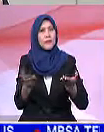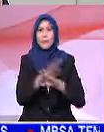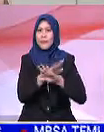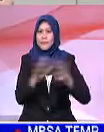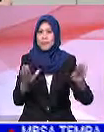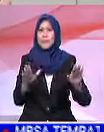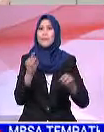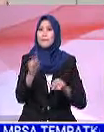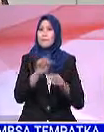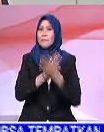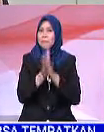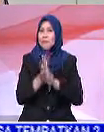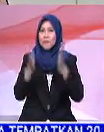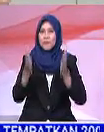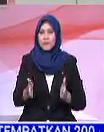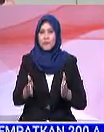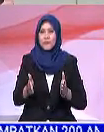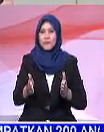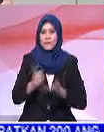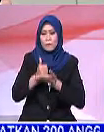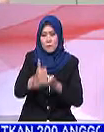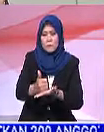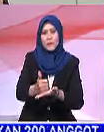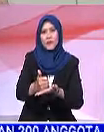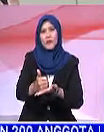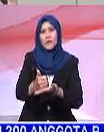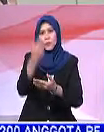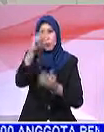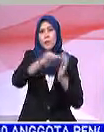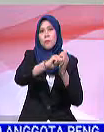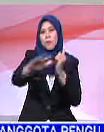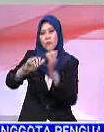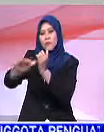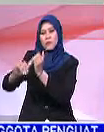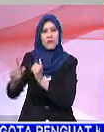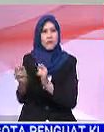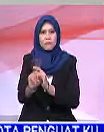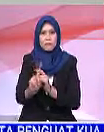kita menjadi orang yang membantu untuk mempromosikan